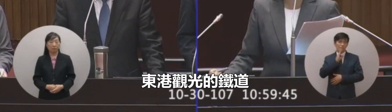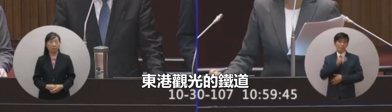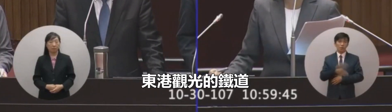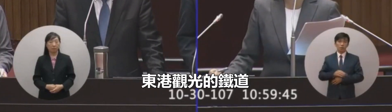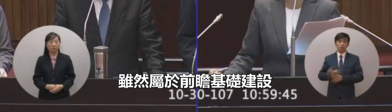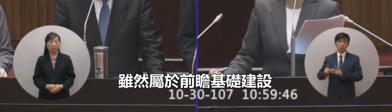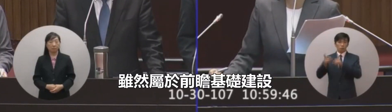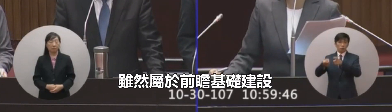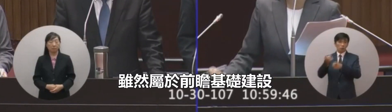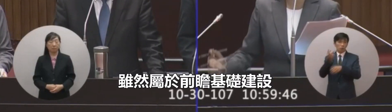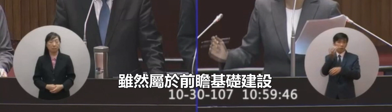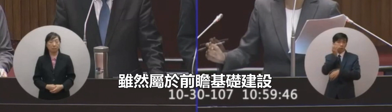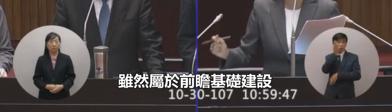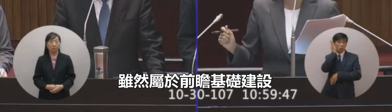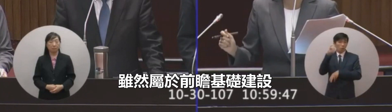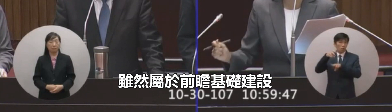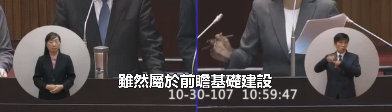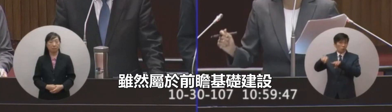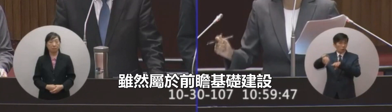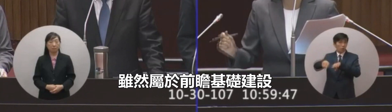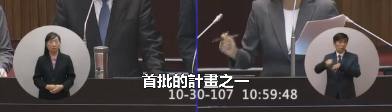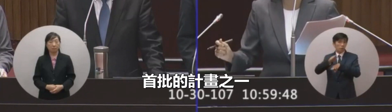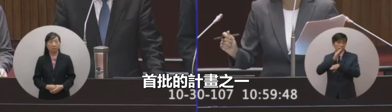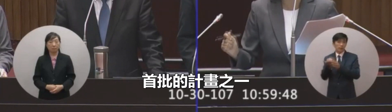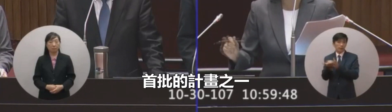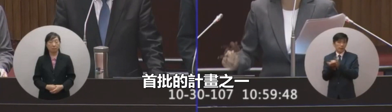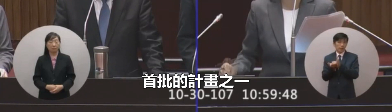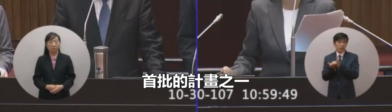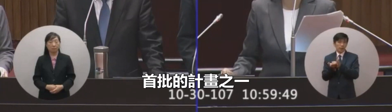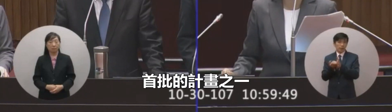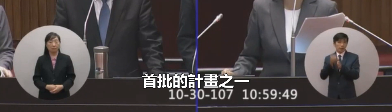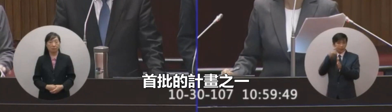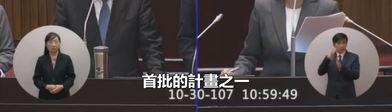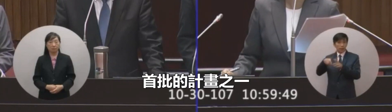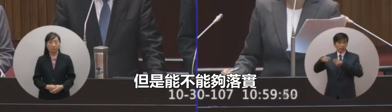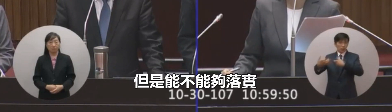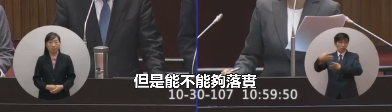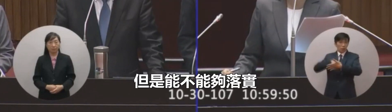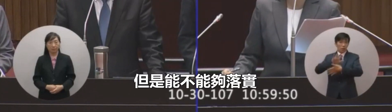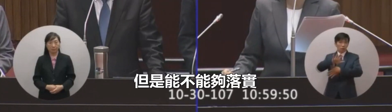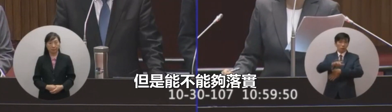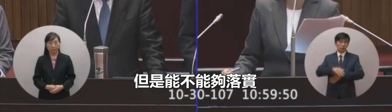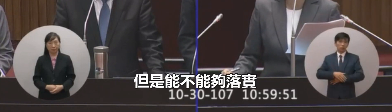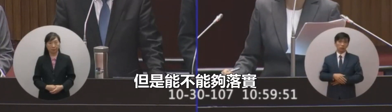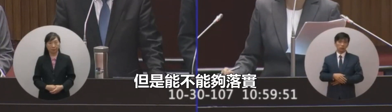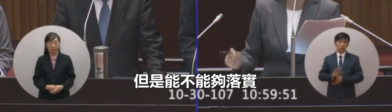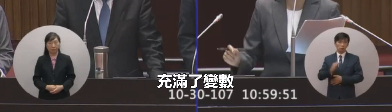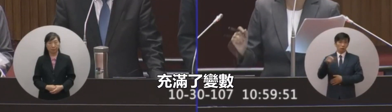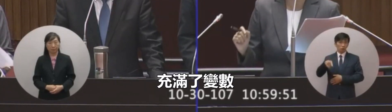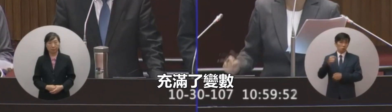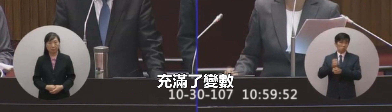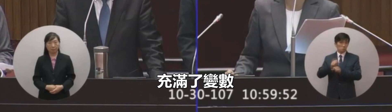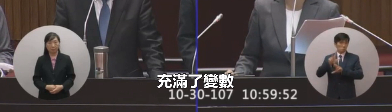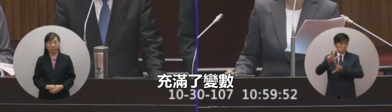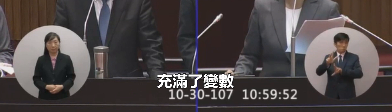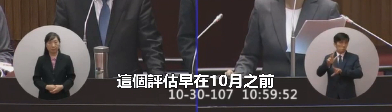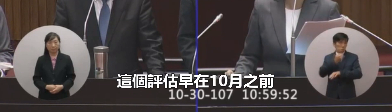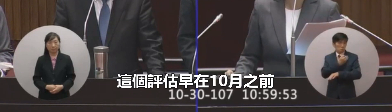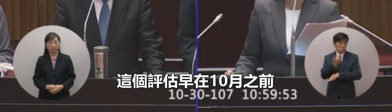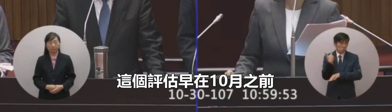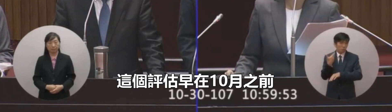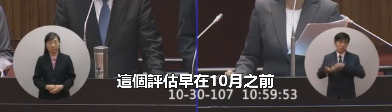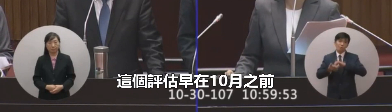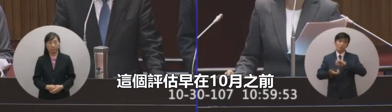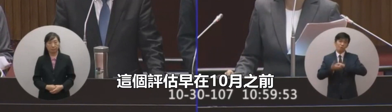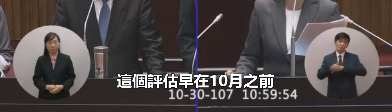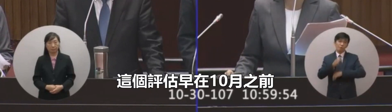观光的铁道虽然属于前瞻基础建设首批的计划之一，但是能不能够落实充满了变数。这